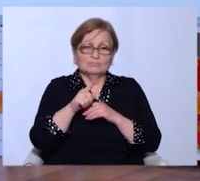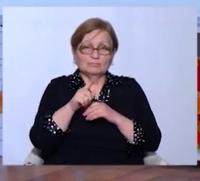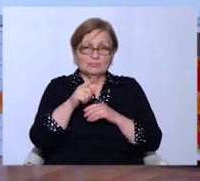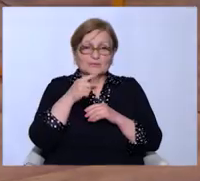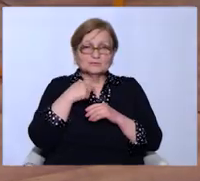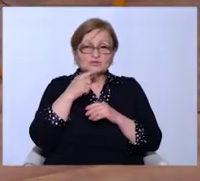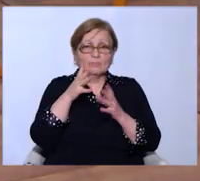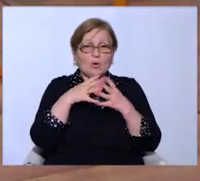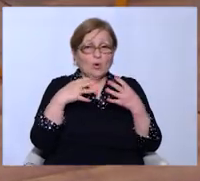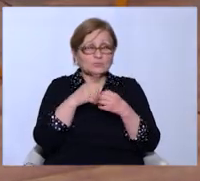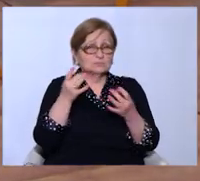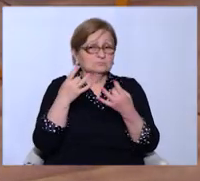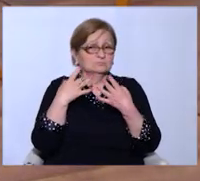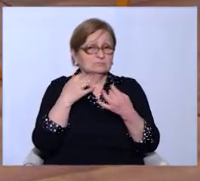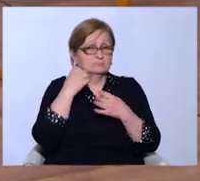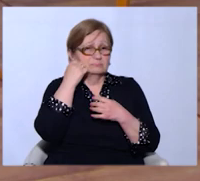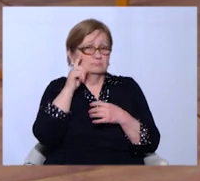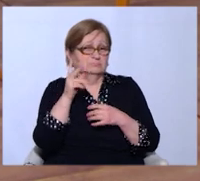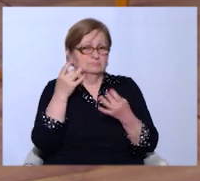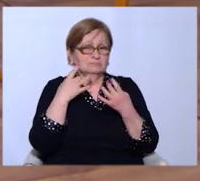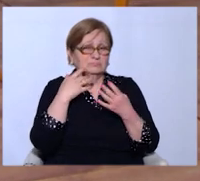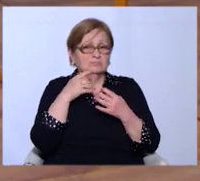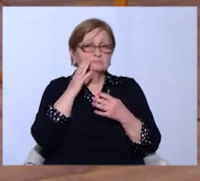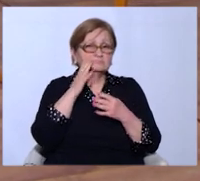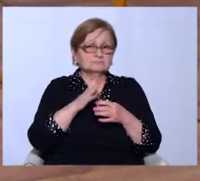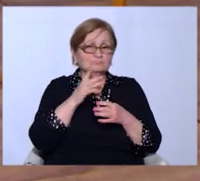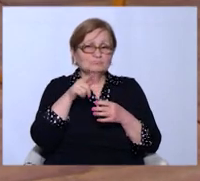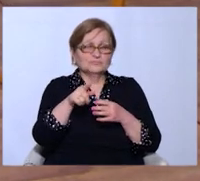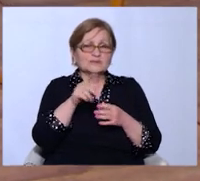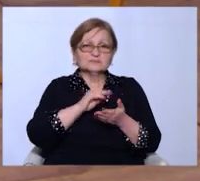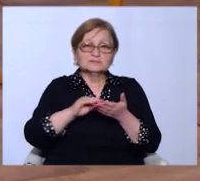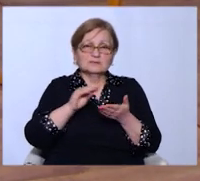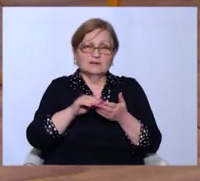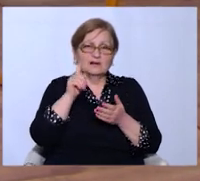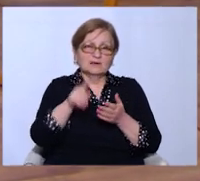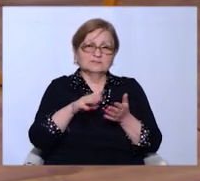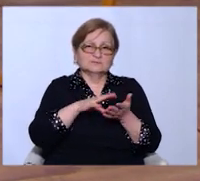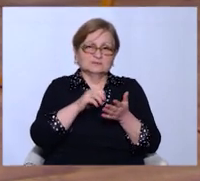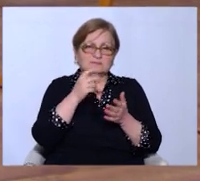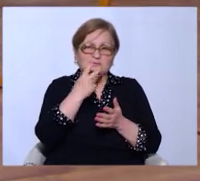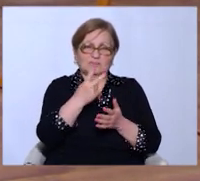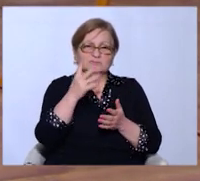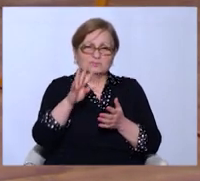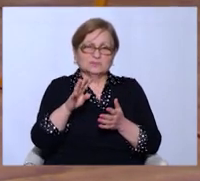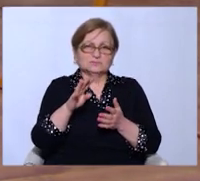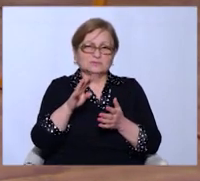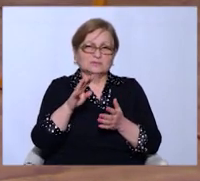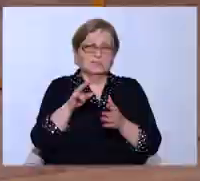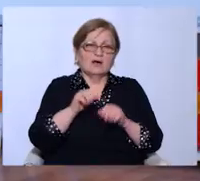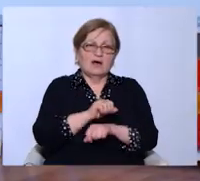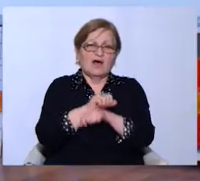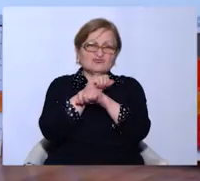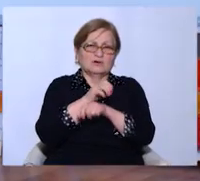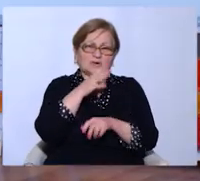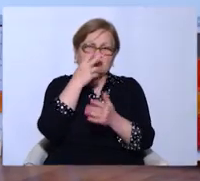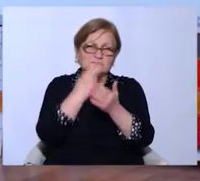ჩემი ოჯახის გადმოცემიდან ვიცი და ვიცი რომ ეს მართლაც ასე იყო, ეს ლექსი დაიწერა სწორედ 1924 წლის